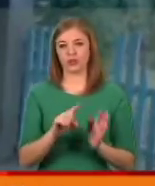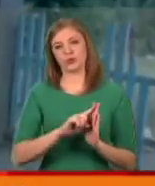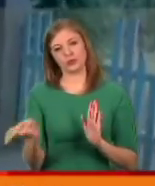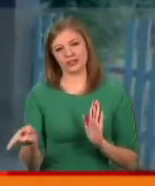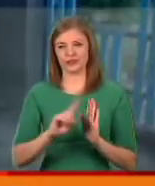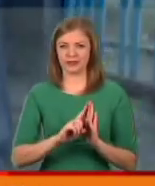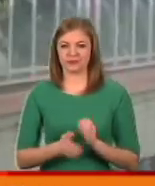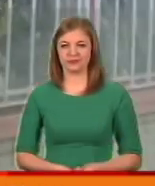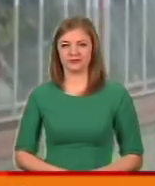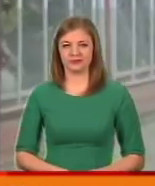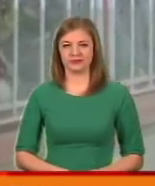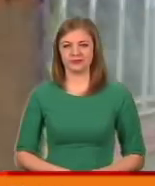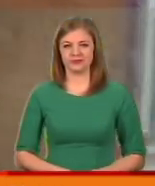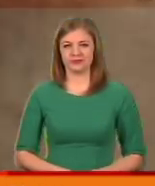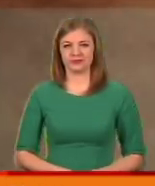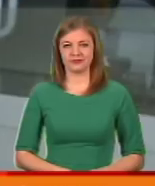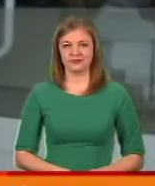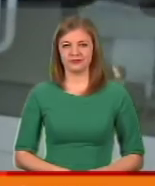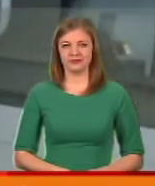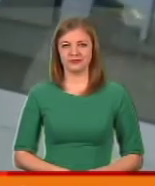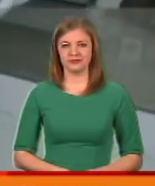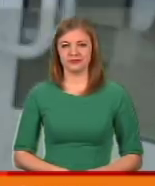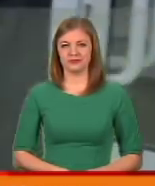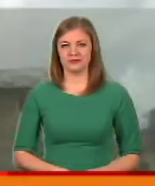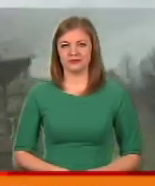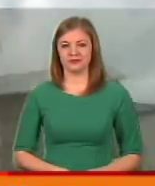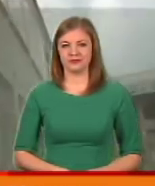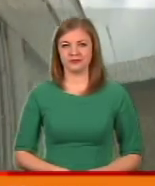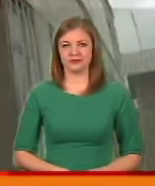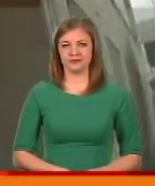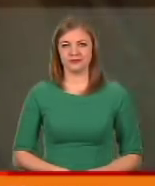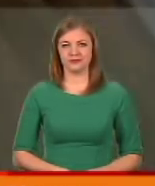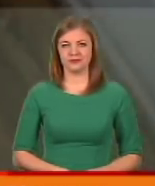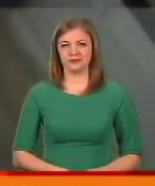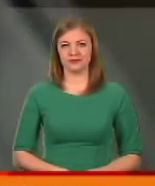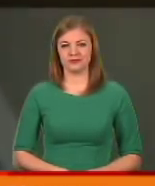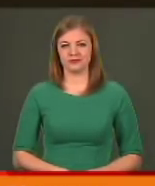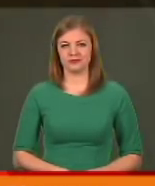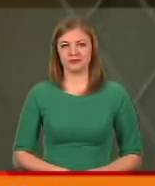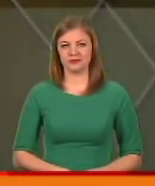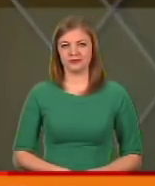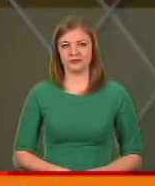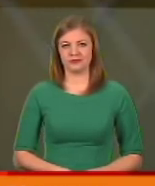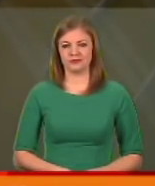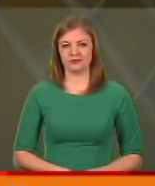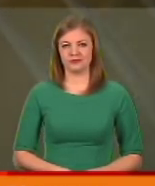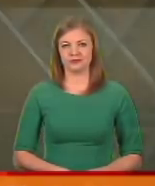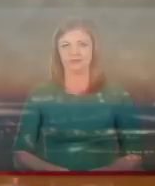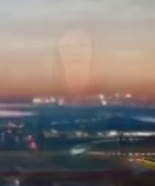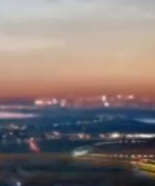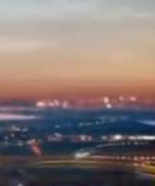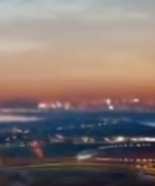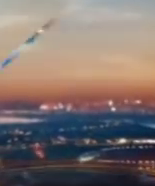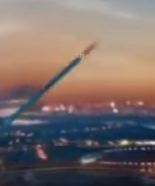«Туди-сюди». Тук-тук. Борис Ічалко, Олександр Ліфанов, Роман Крюков, Наталя Антоніч та Наталя Ковальчук. Програма «Вікна» СТБ.